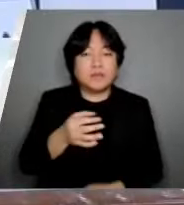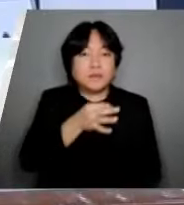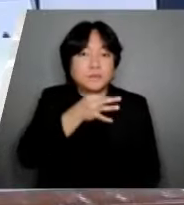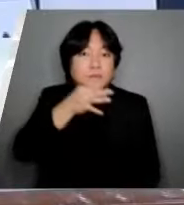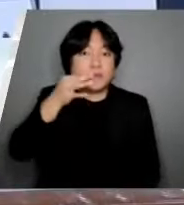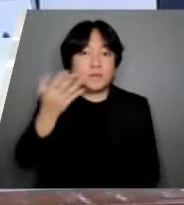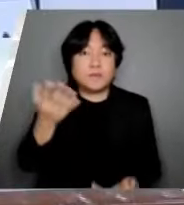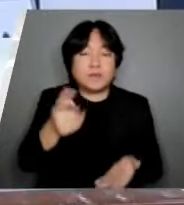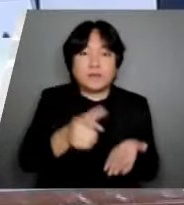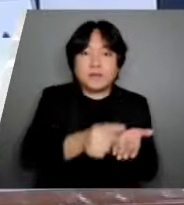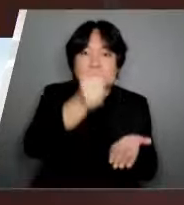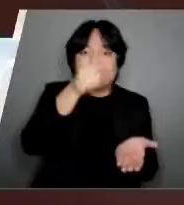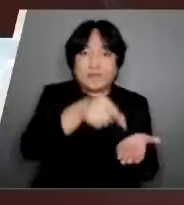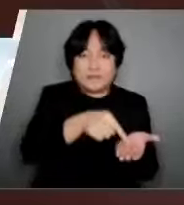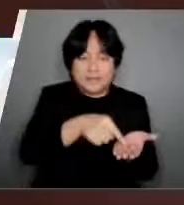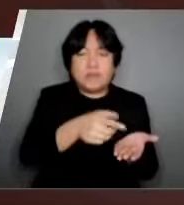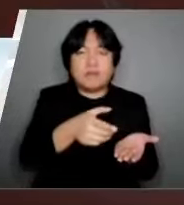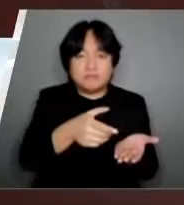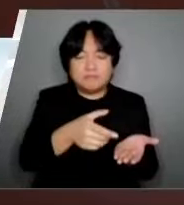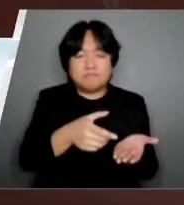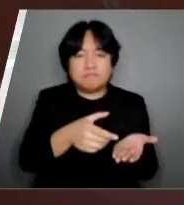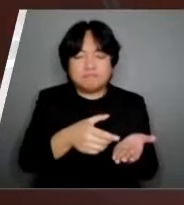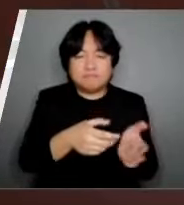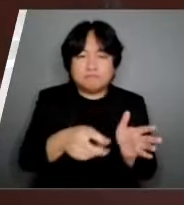at barko. Doon lang po kasi galing kami